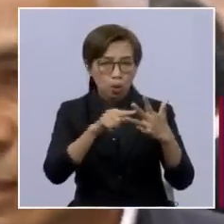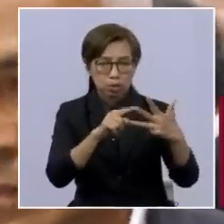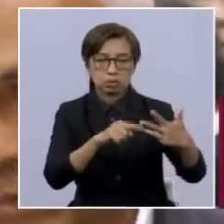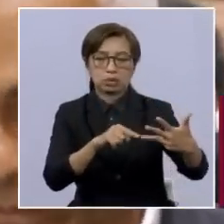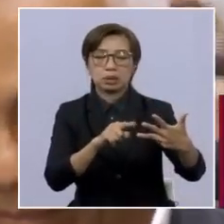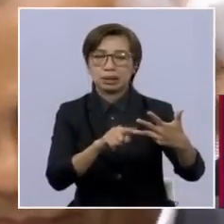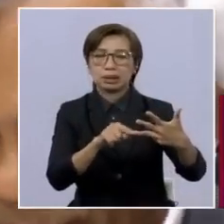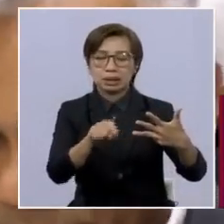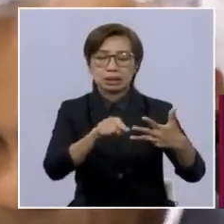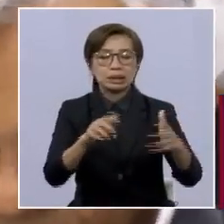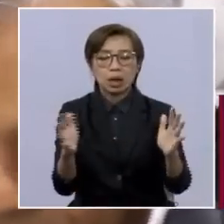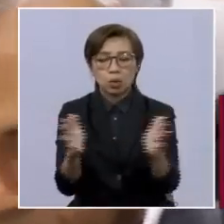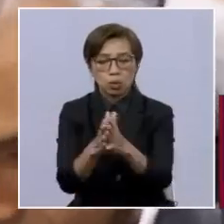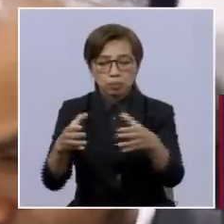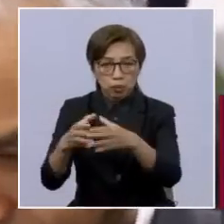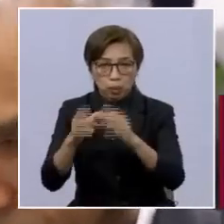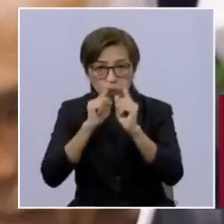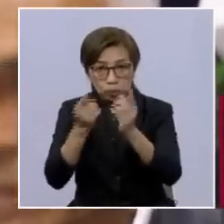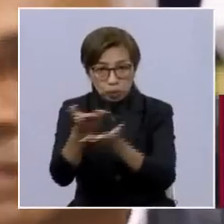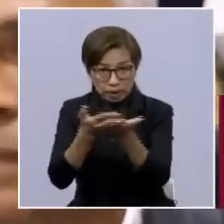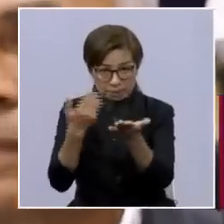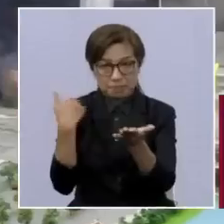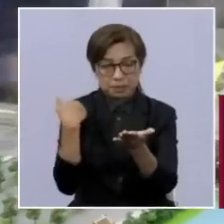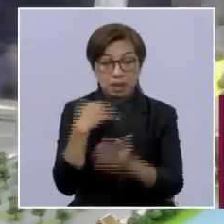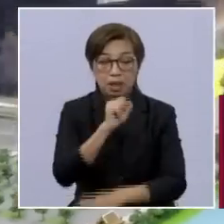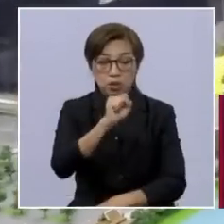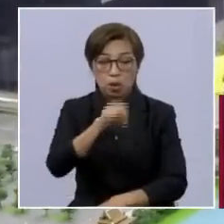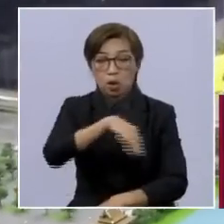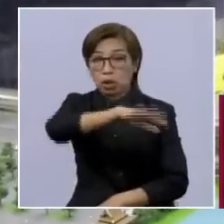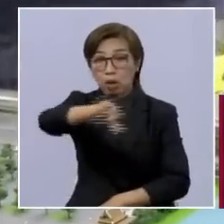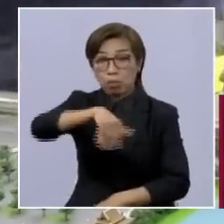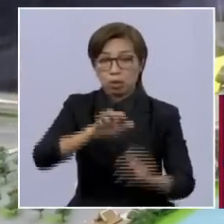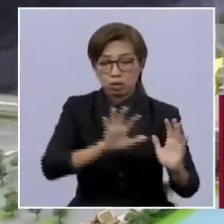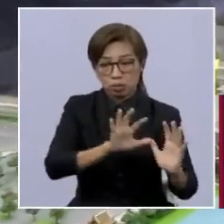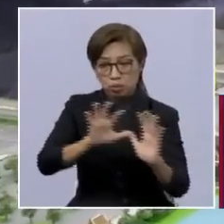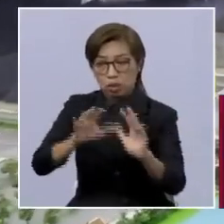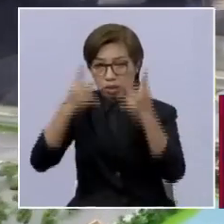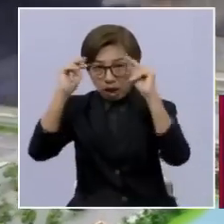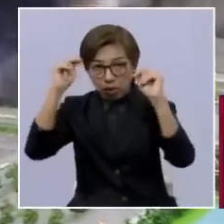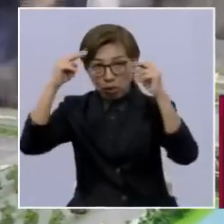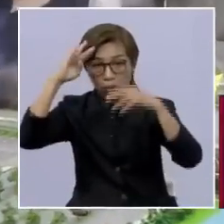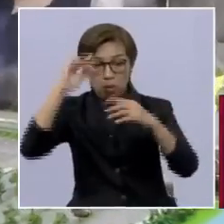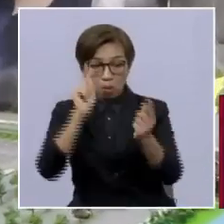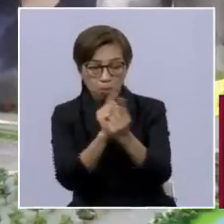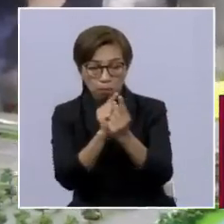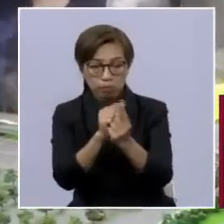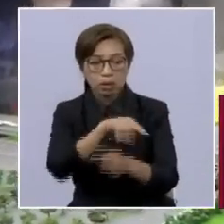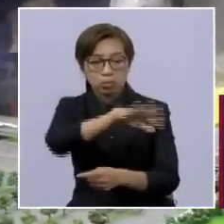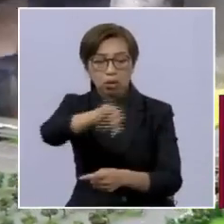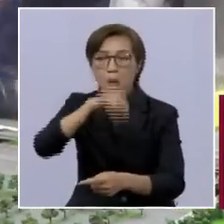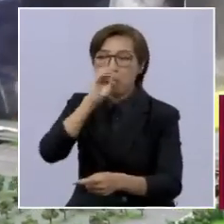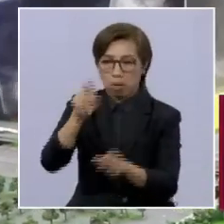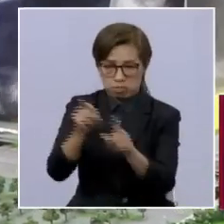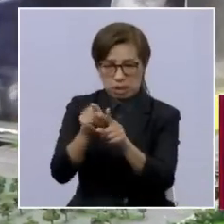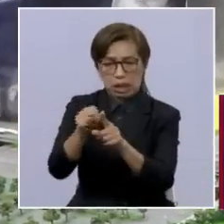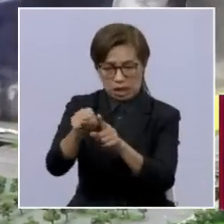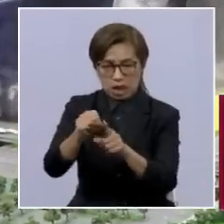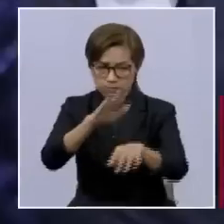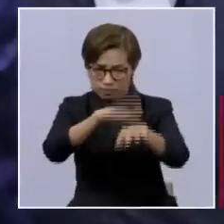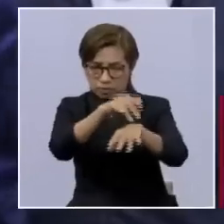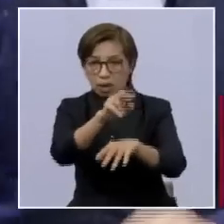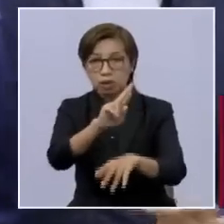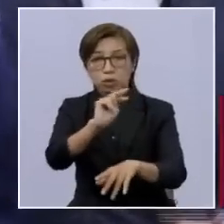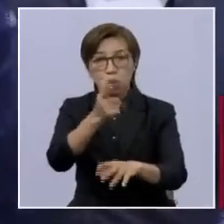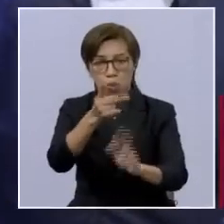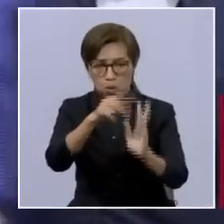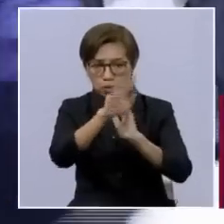าร่วมจับเข่าพูดคุยโดยบรรดาส.ส.ทั้งหมดครับที่เข้าพบนายกต่างก็ประสานเสียงสนับสนุนให้ดึงคุณรงเข้ามาร่